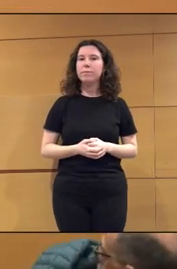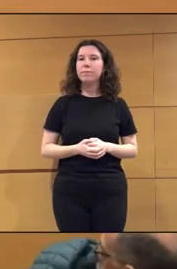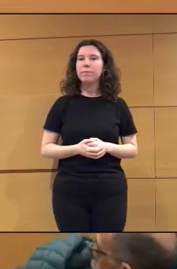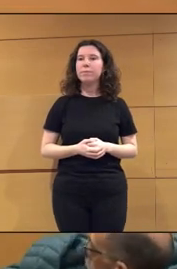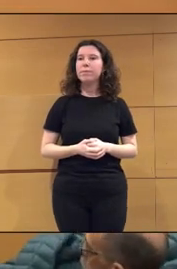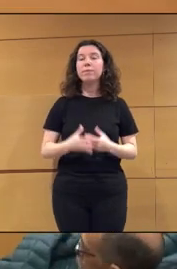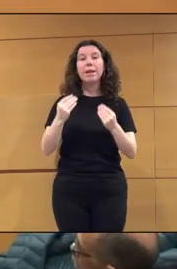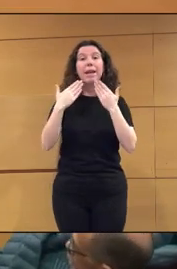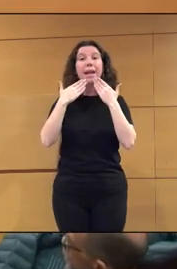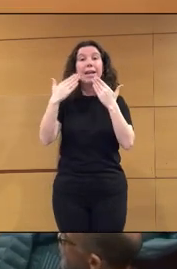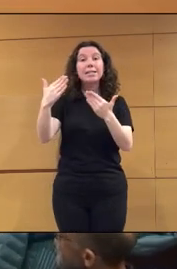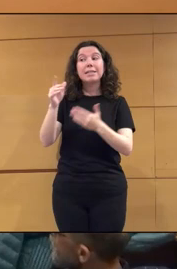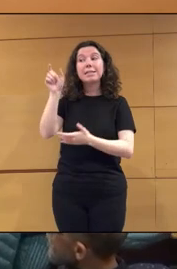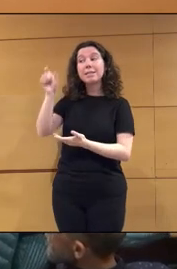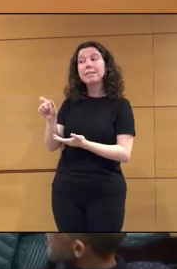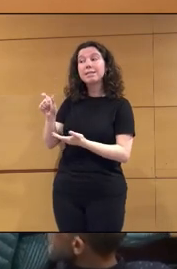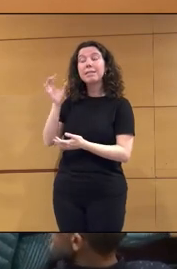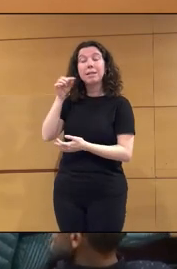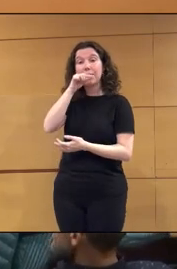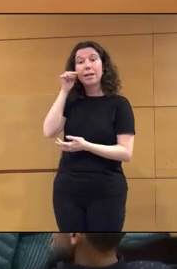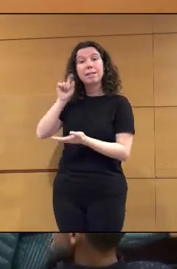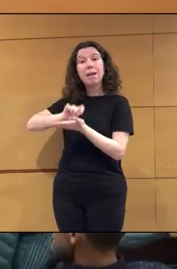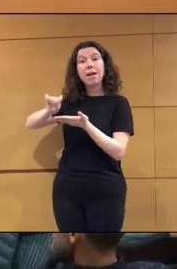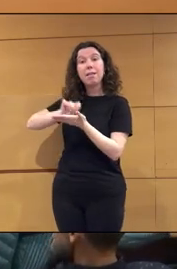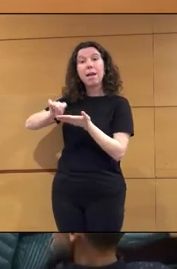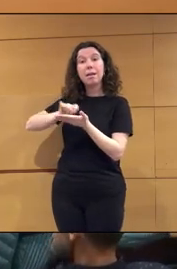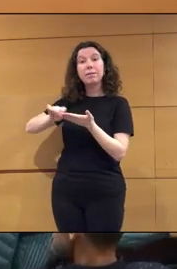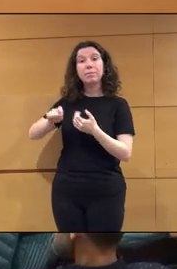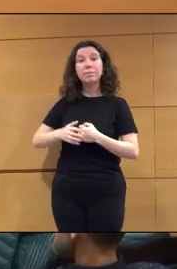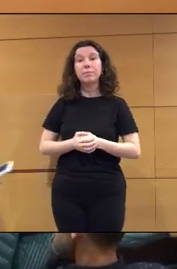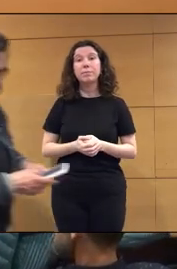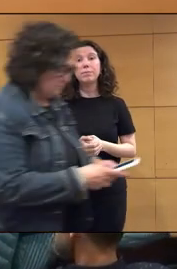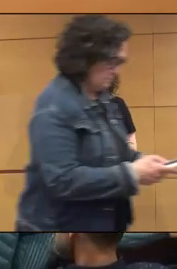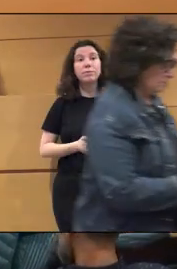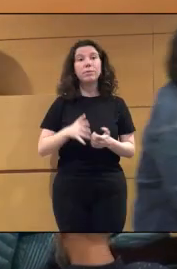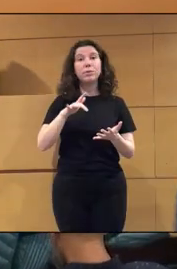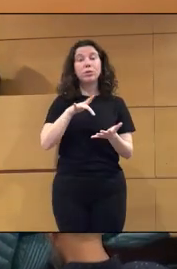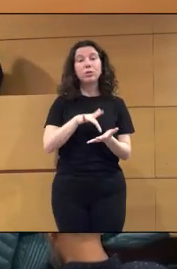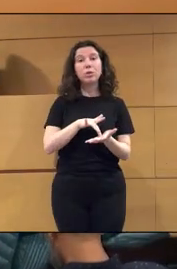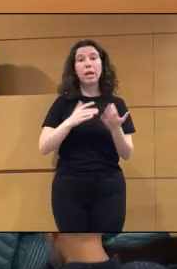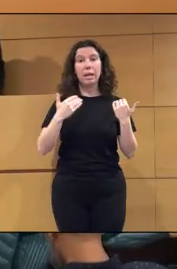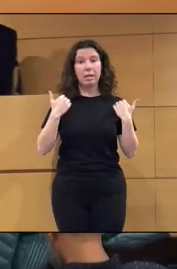Moltes gràcies, secretari. I després d'aquestes paraules,